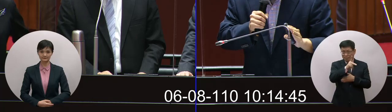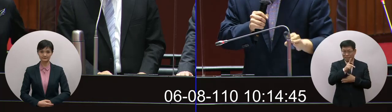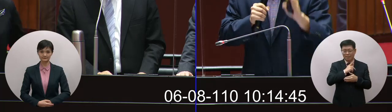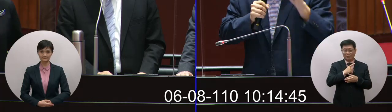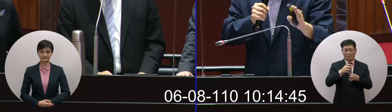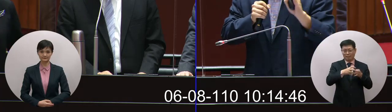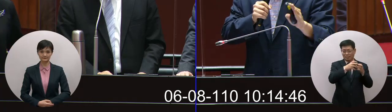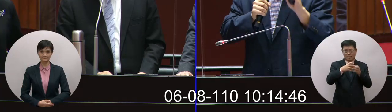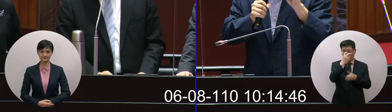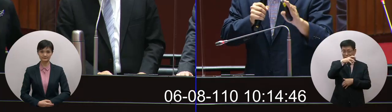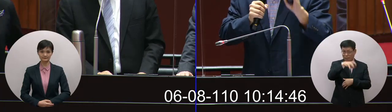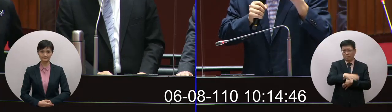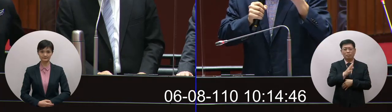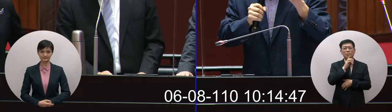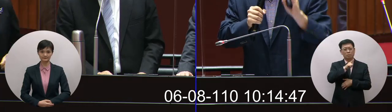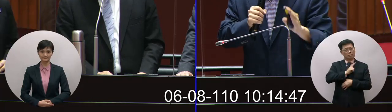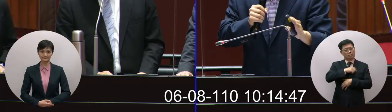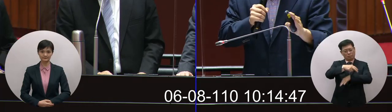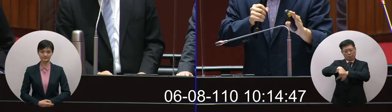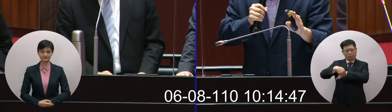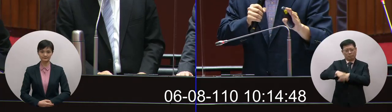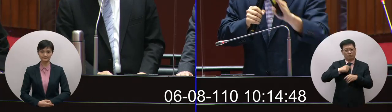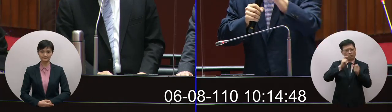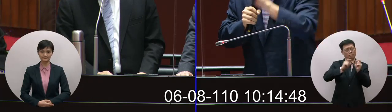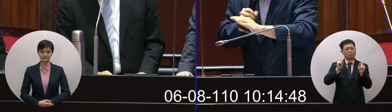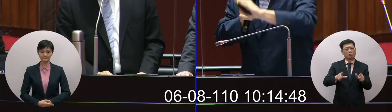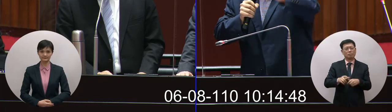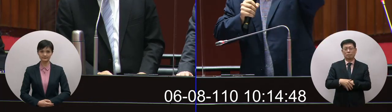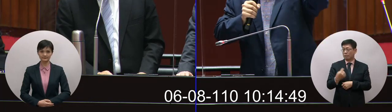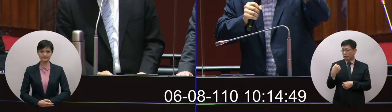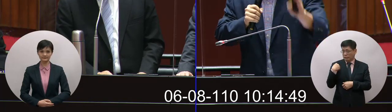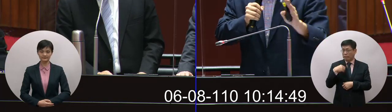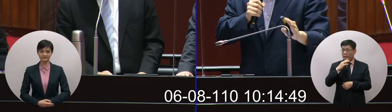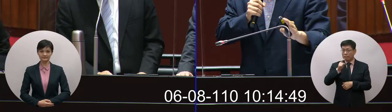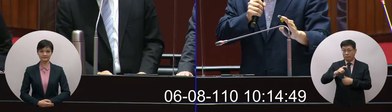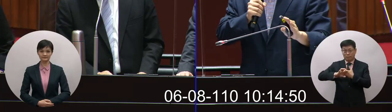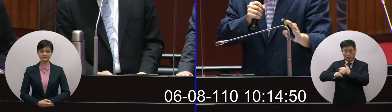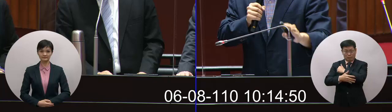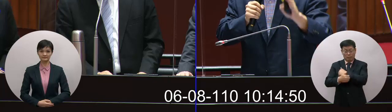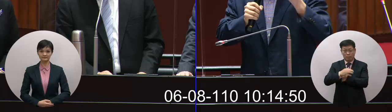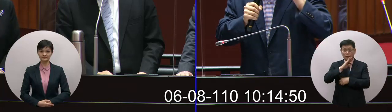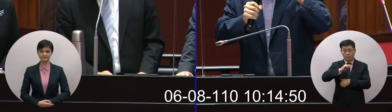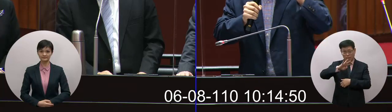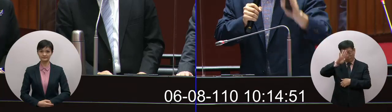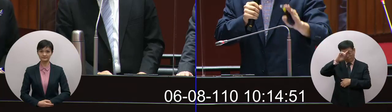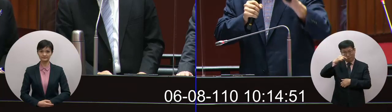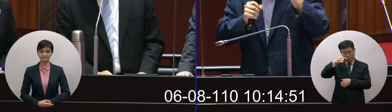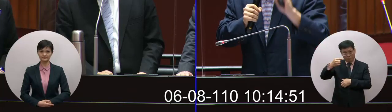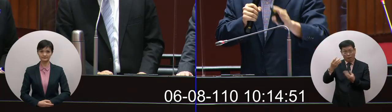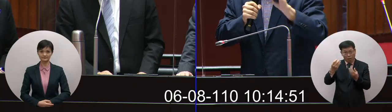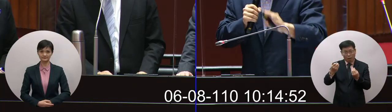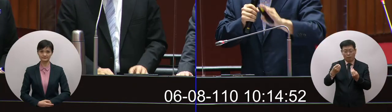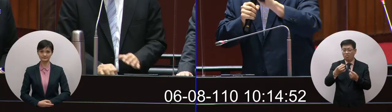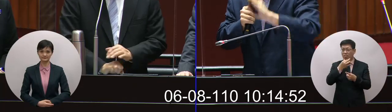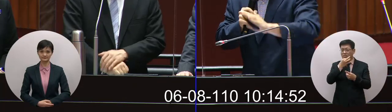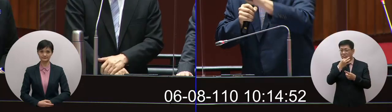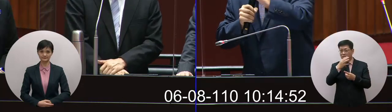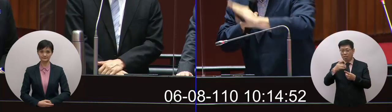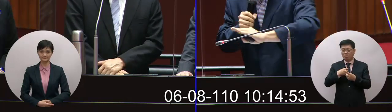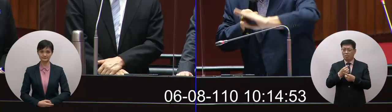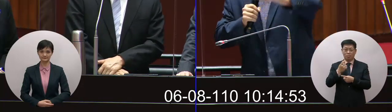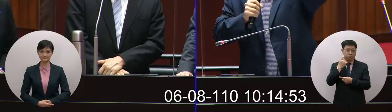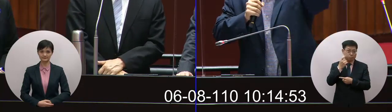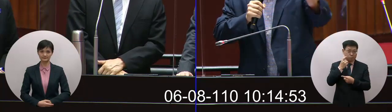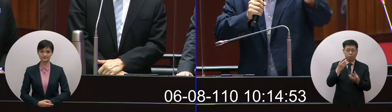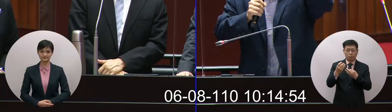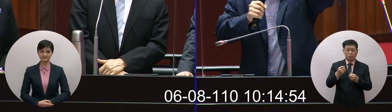嘛，但是检疫所有检疫所的功能嘛，啊，长是把这些阴性的 好，就是说怕说有违因性等等之类，先